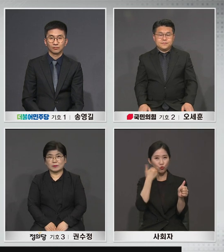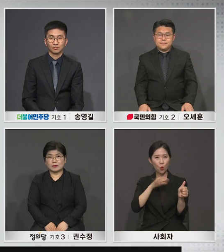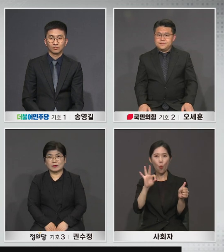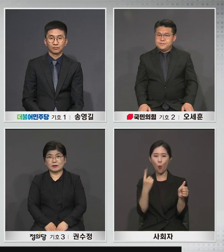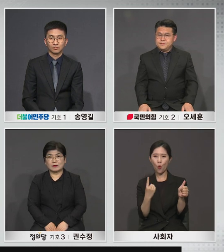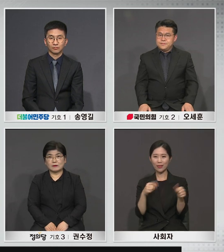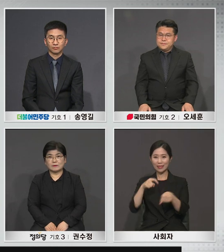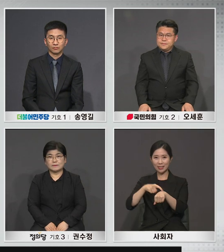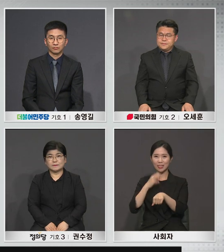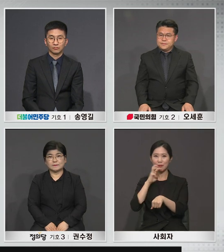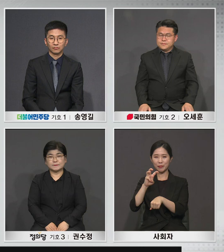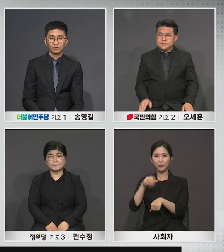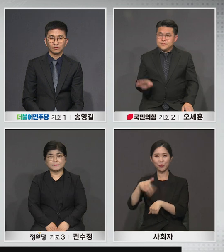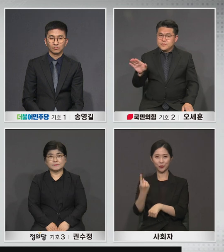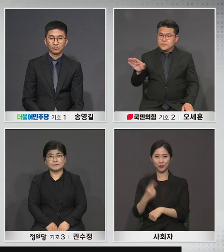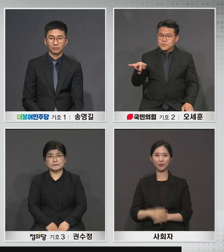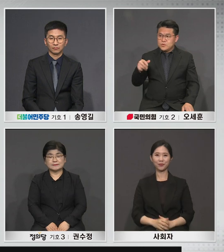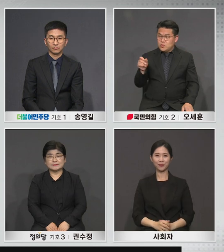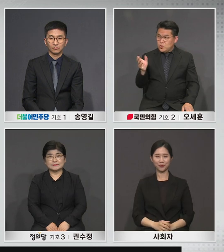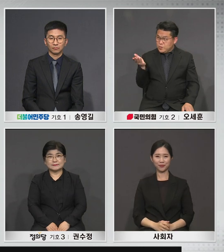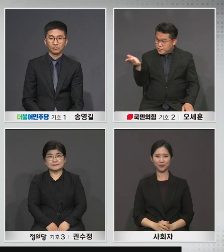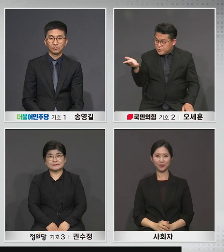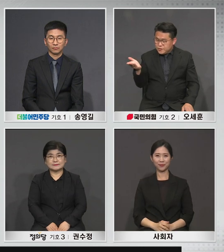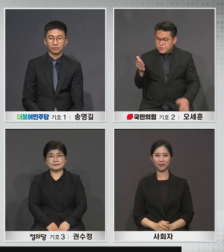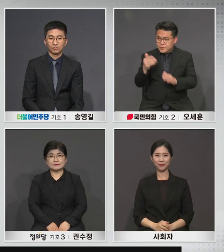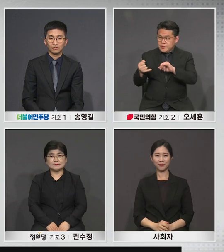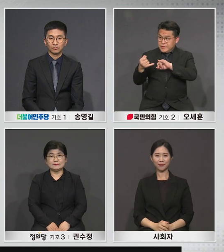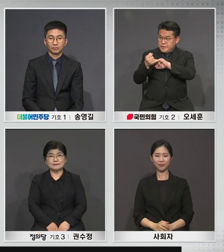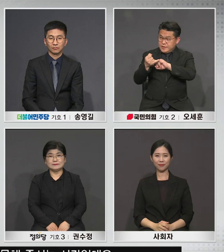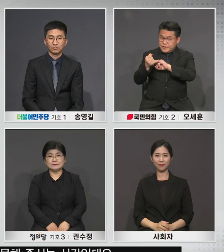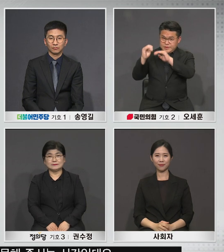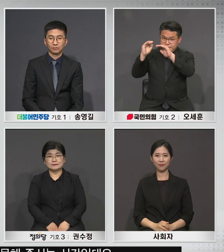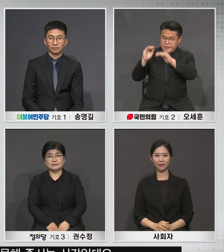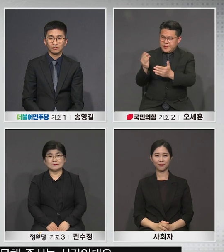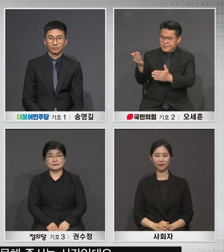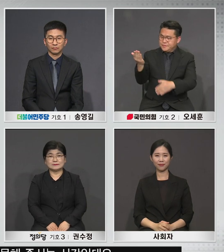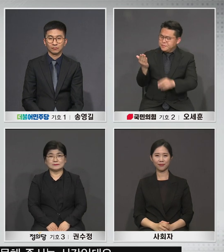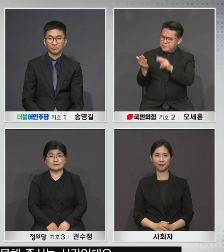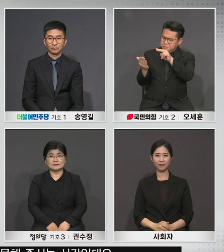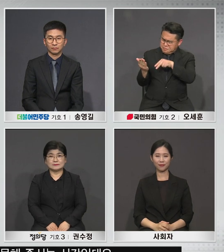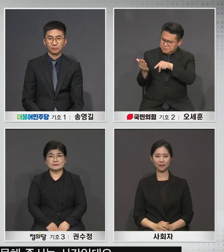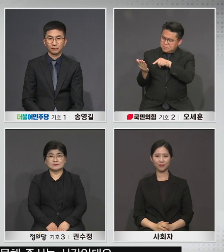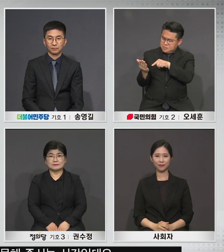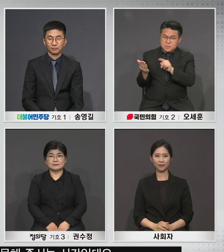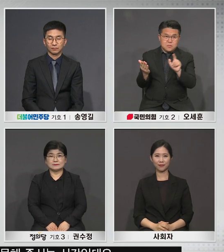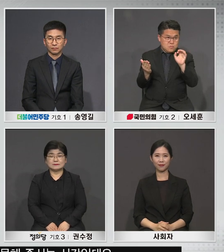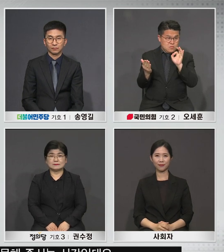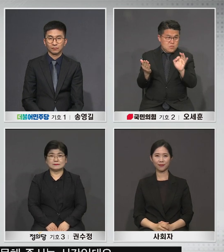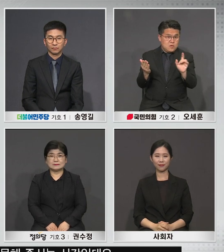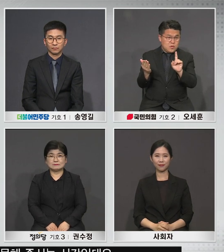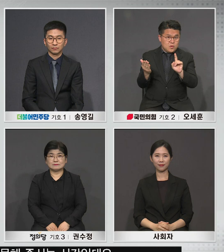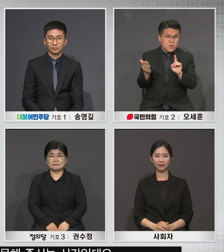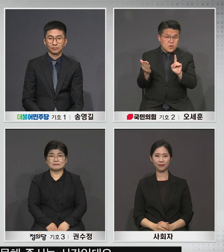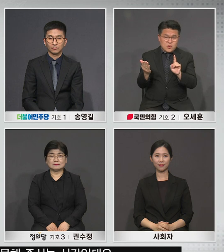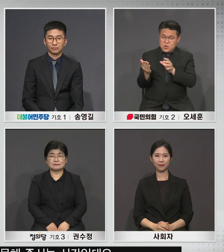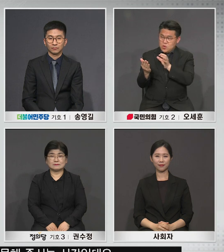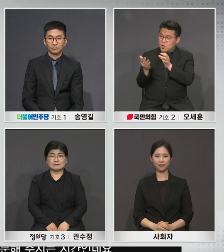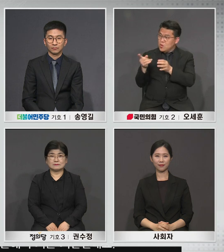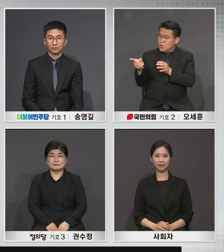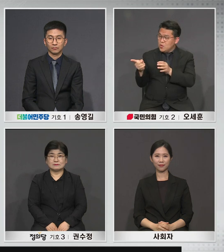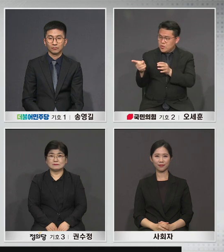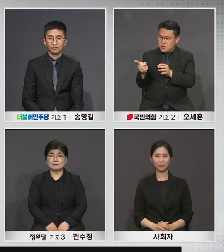송영길 후보 공약을 쭉 지켜봤는데요. 대부분 돈을 푼다는